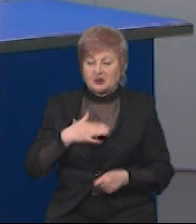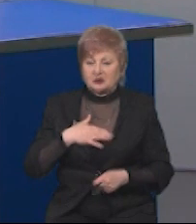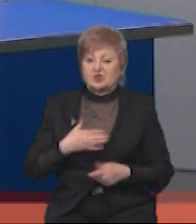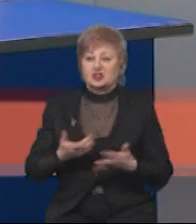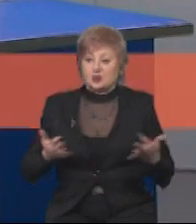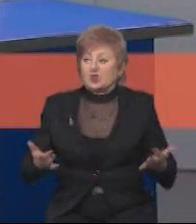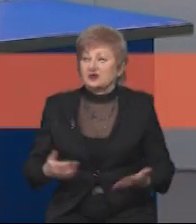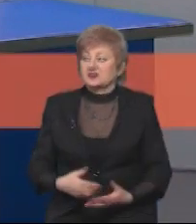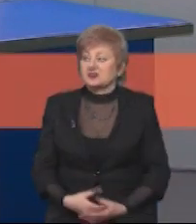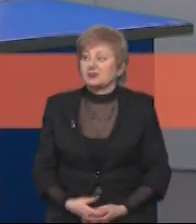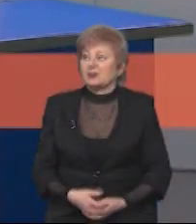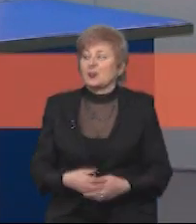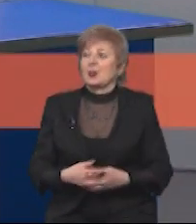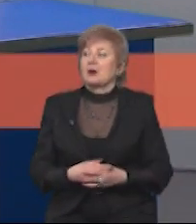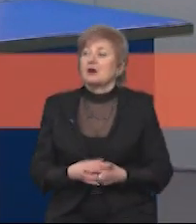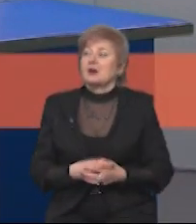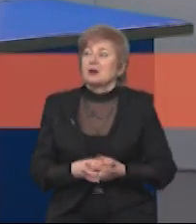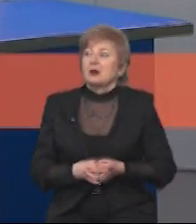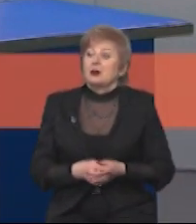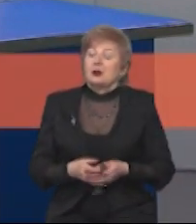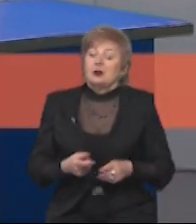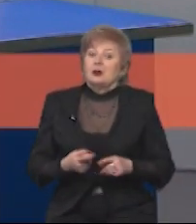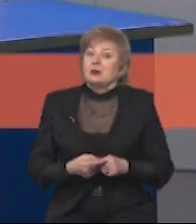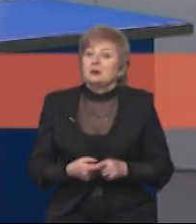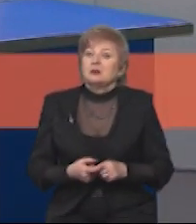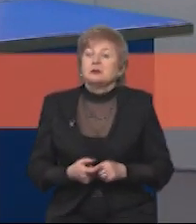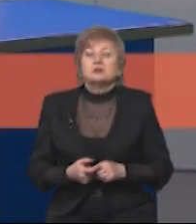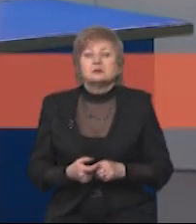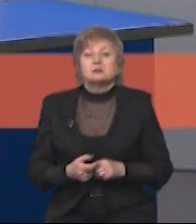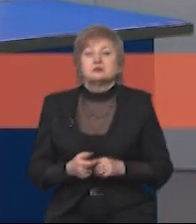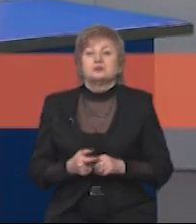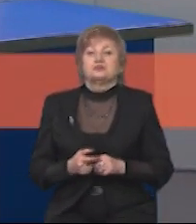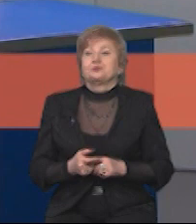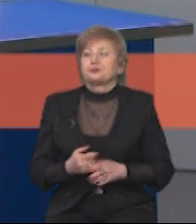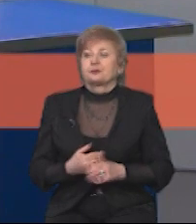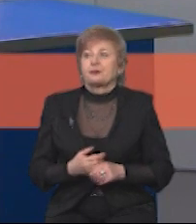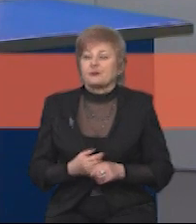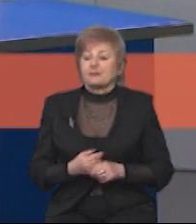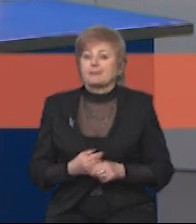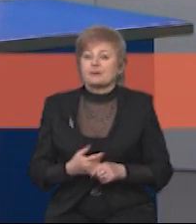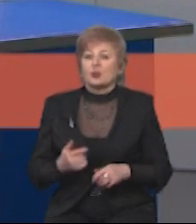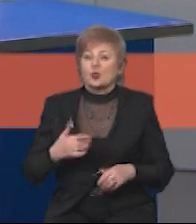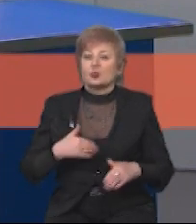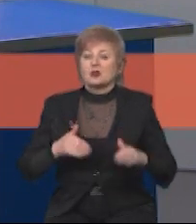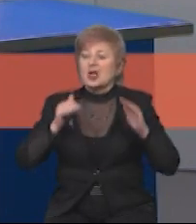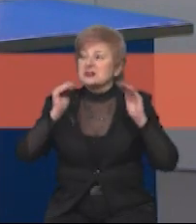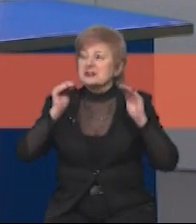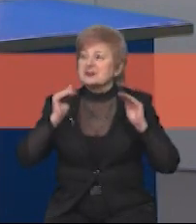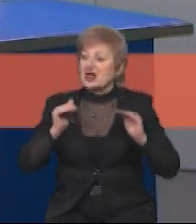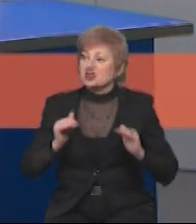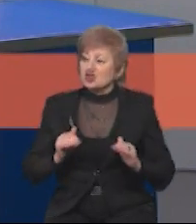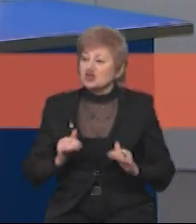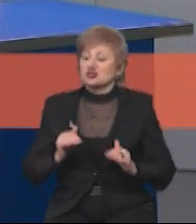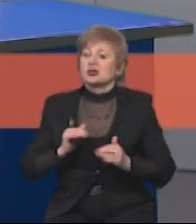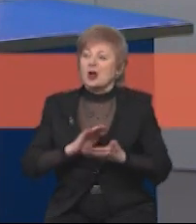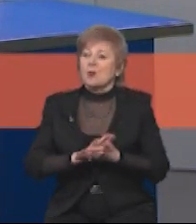это стало выгодно. В прошлом году экспорта не было, потому что у нас заниженная валютная